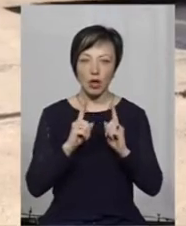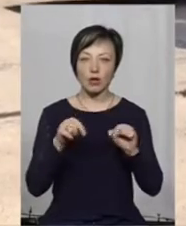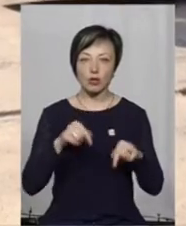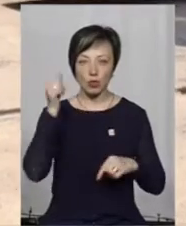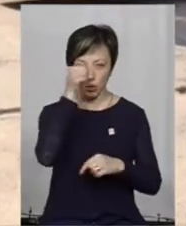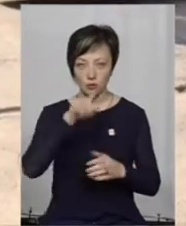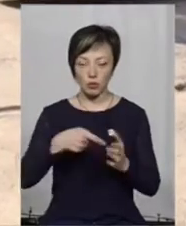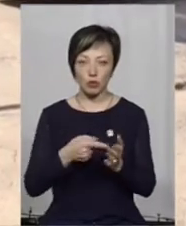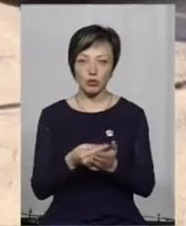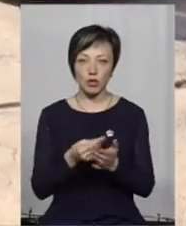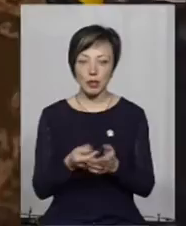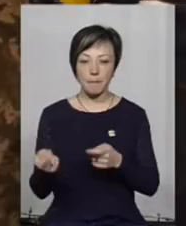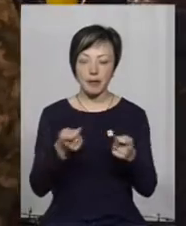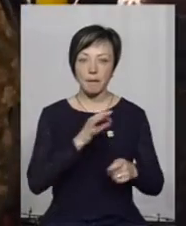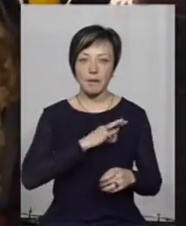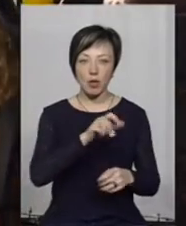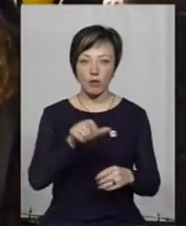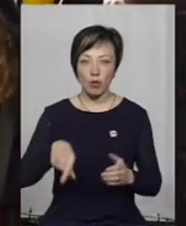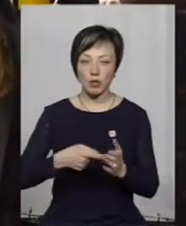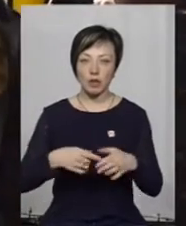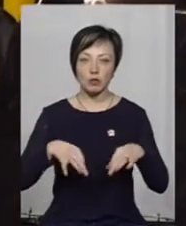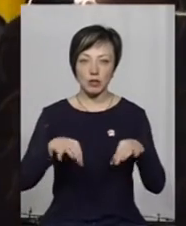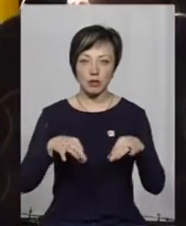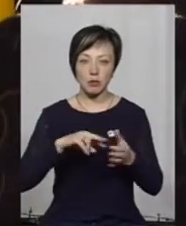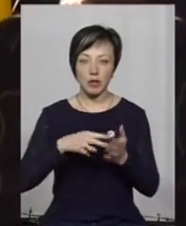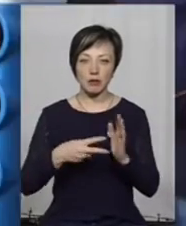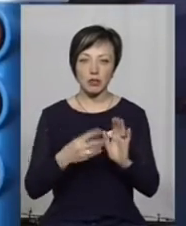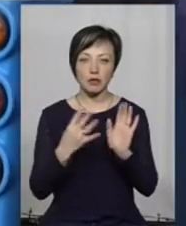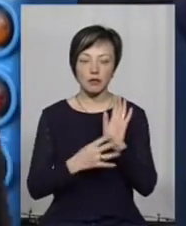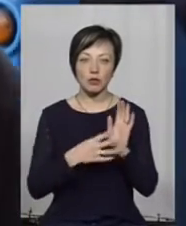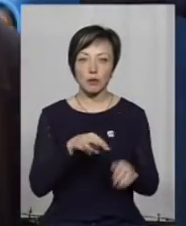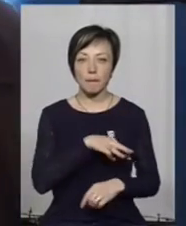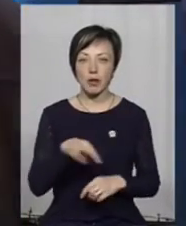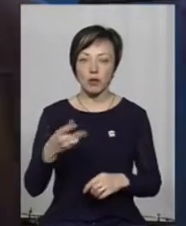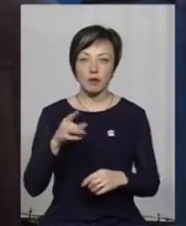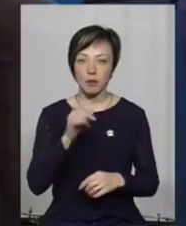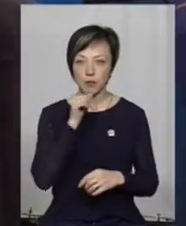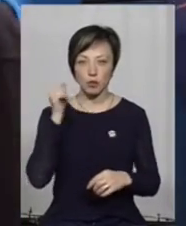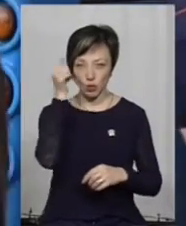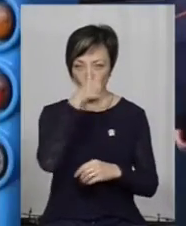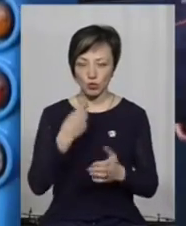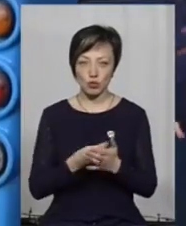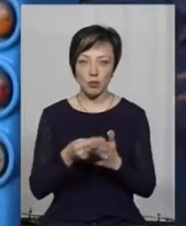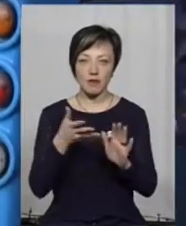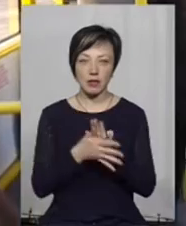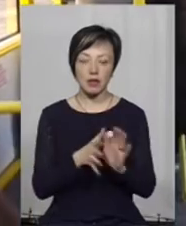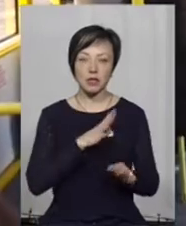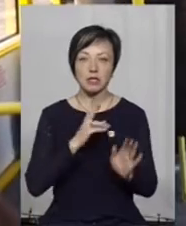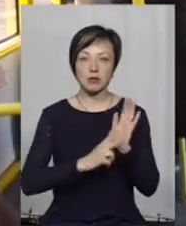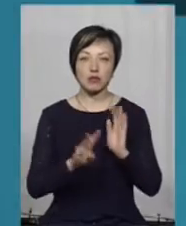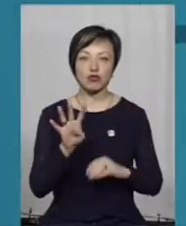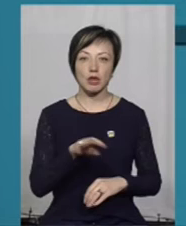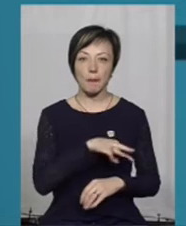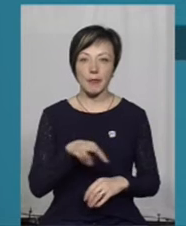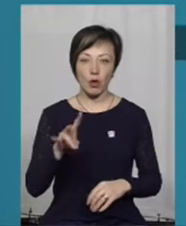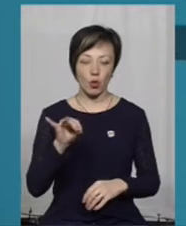цьогоріч з міського бюджету на перевезення пільговиків в комунальному транспорті передбачено 90 мільйонів гривень. Минулого року сума витрат складала 74